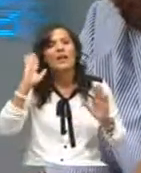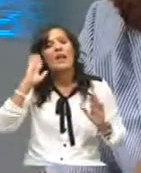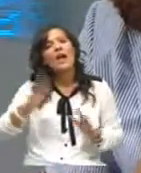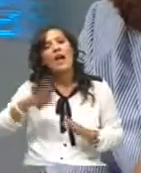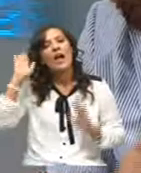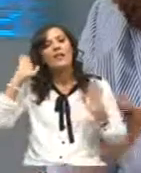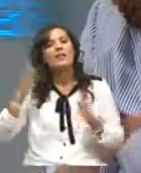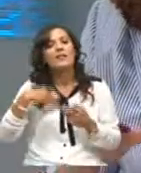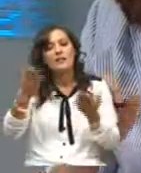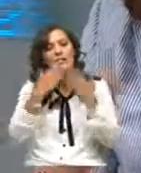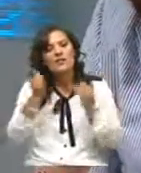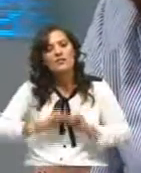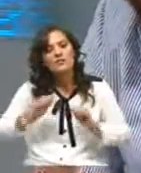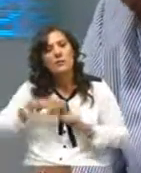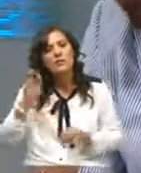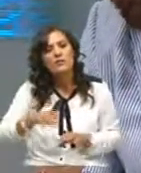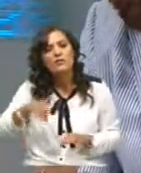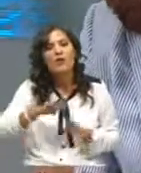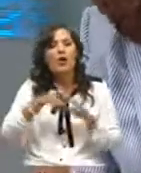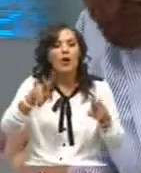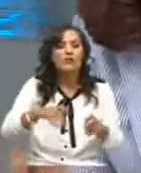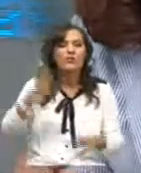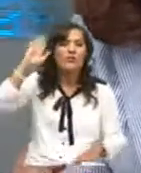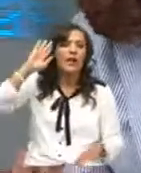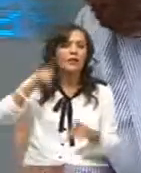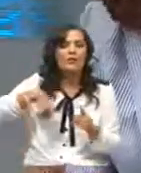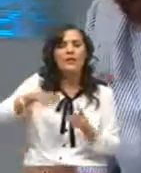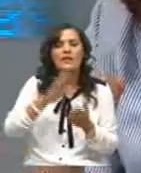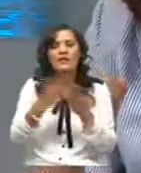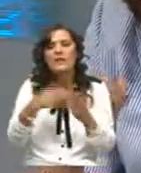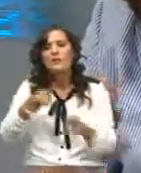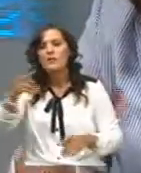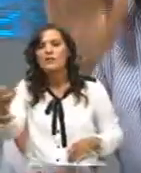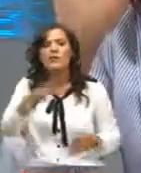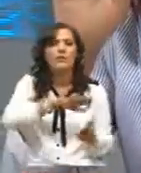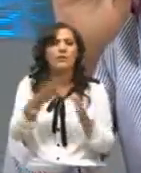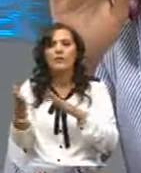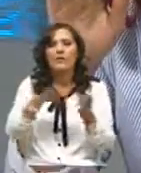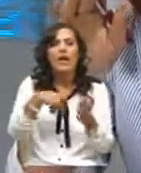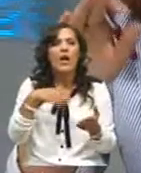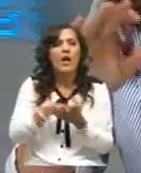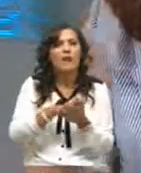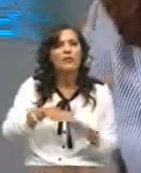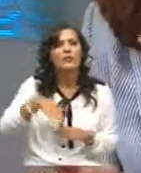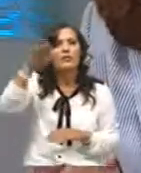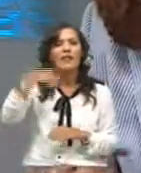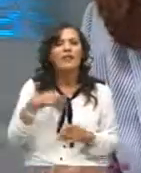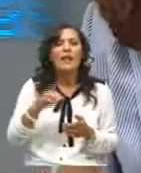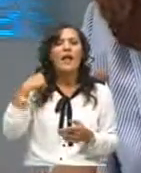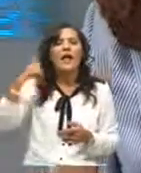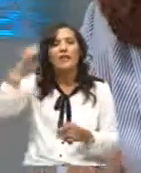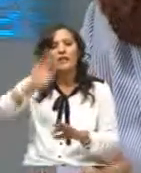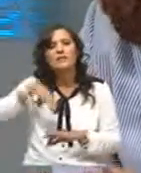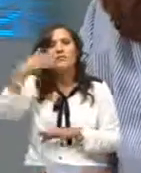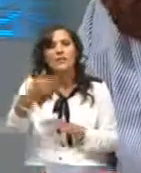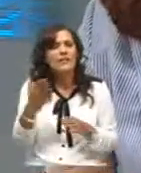Yatarak ders çalışmaya başlar İşte bu aldım yatıyor Elinde kitap bir bak O da bir bakıyorsunuz sola ayaklar yukarı hem tersine